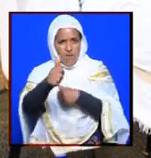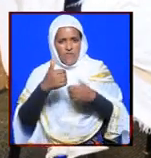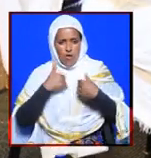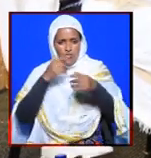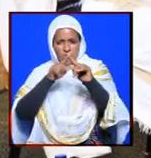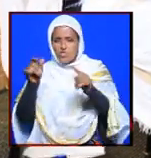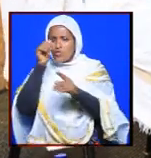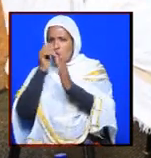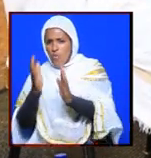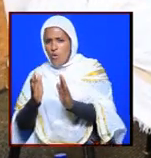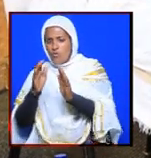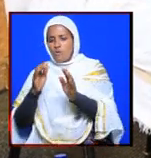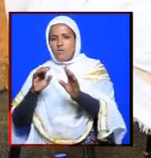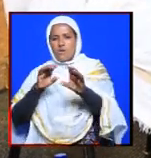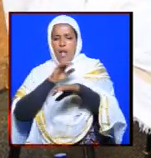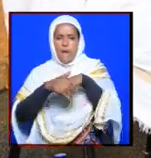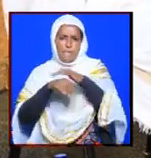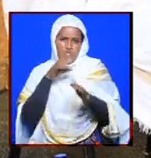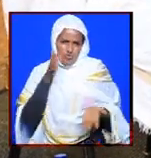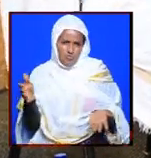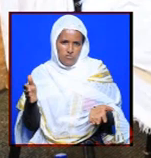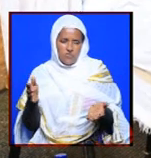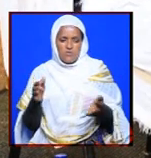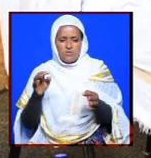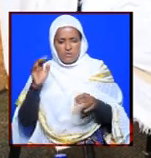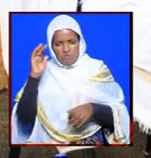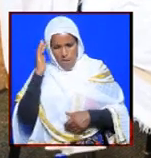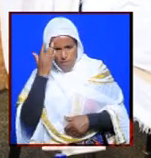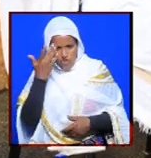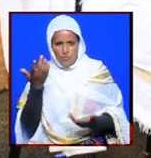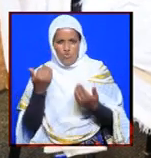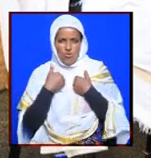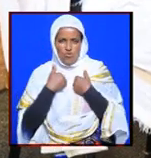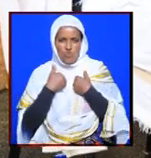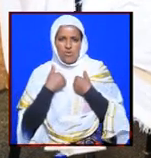ባለፈ ያሉት ግን ኢትዮጵያዊ የሆነ ነገር ሁሉ የማይመቻቸው፣ የሚኮሰኩሳቸው፣